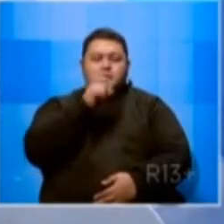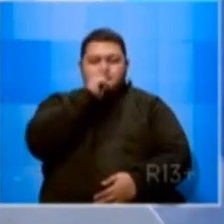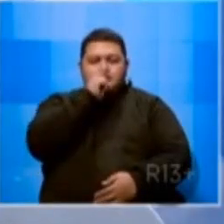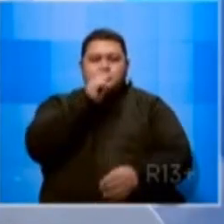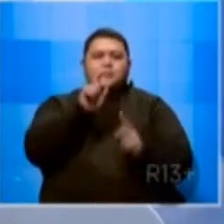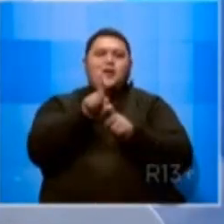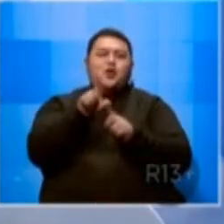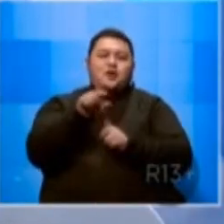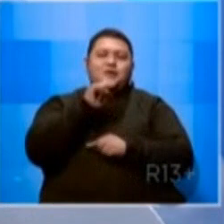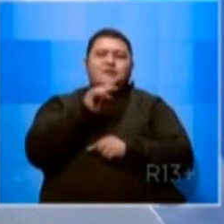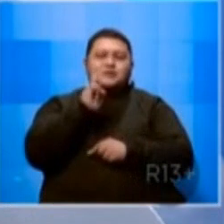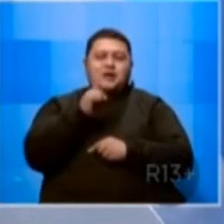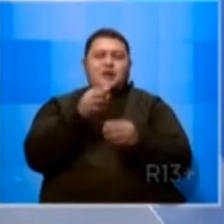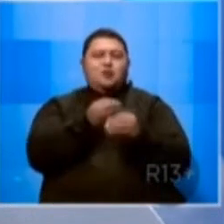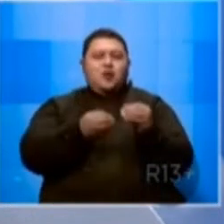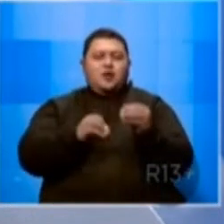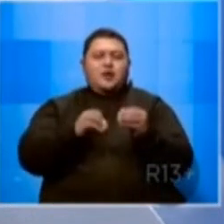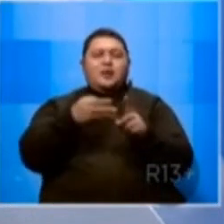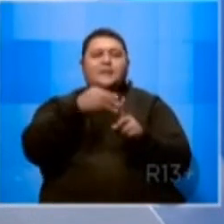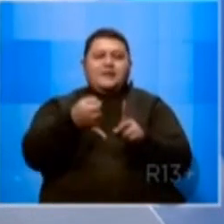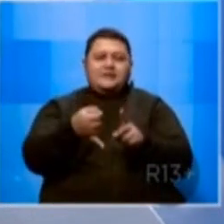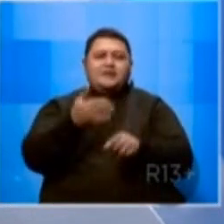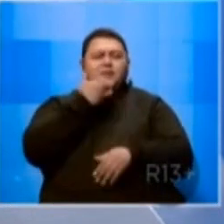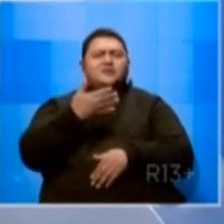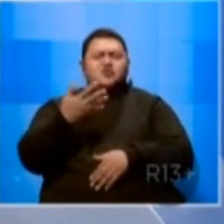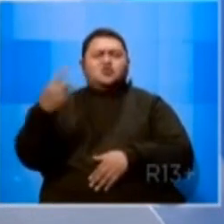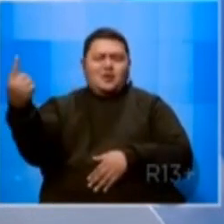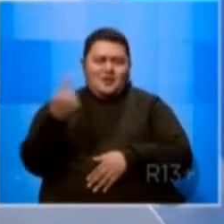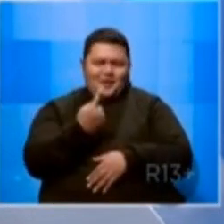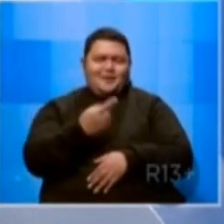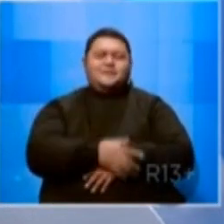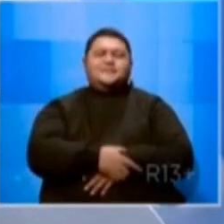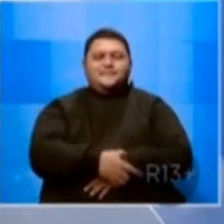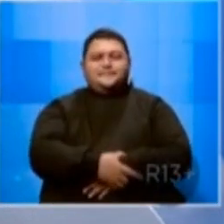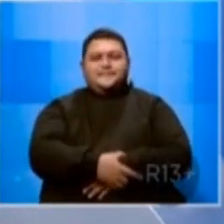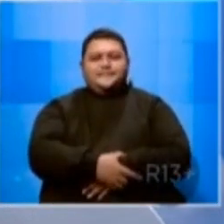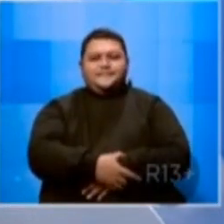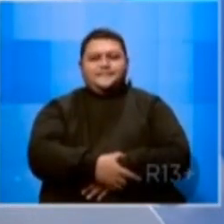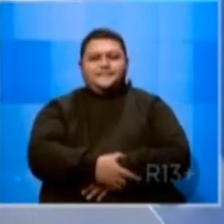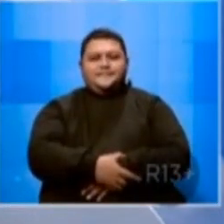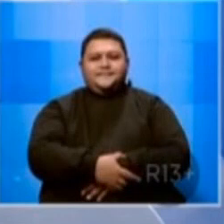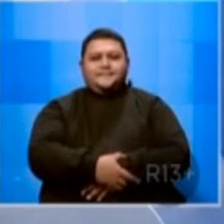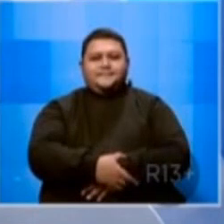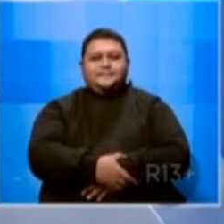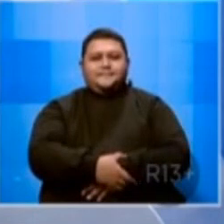Raharjo selaku pengacara dari keluarga Yosua Hutabarat Terima kasih sudah hadir malam ini bersama kami di studio